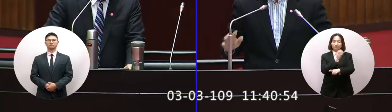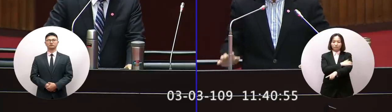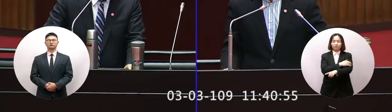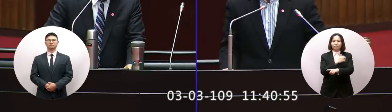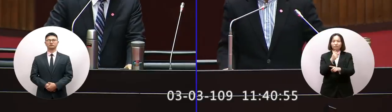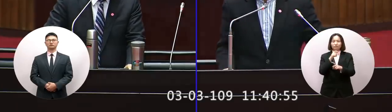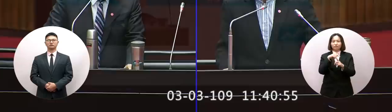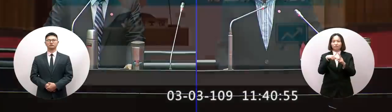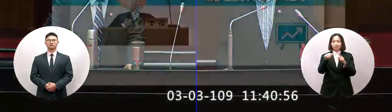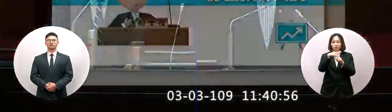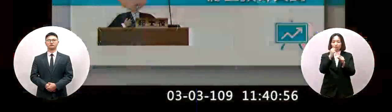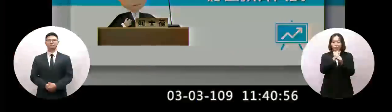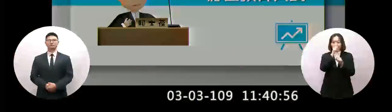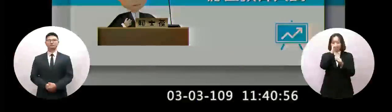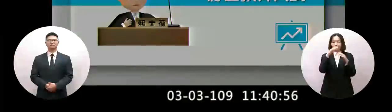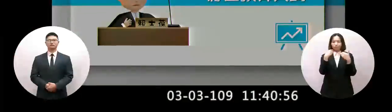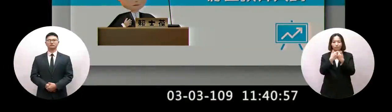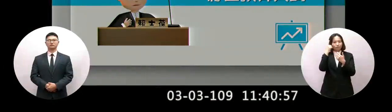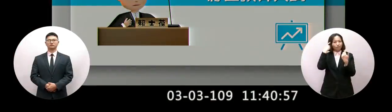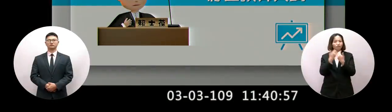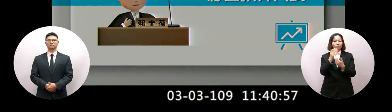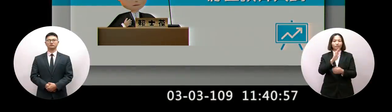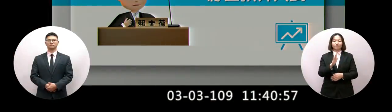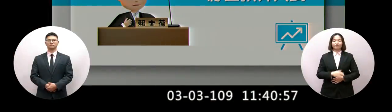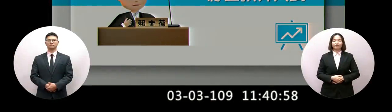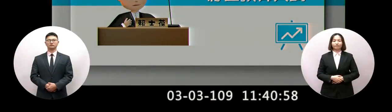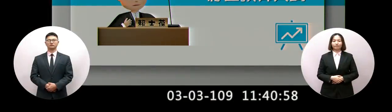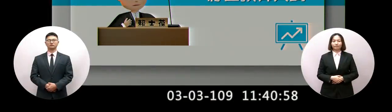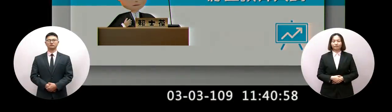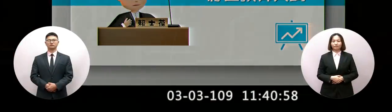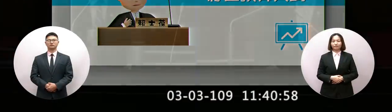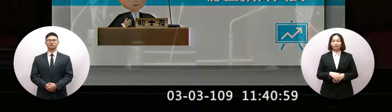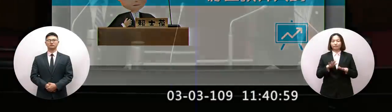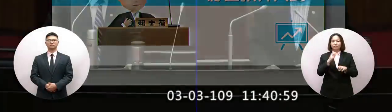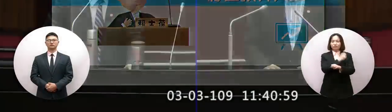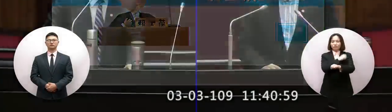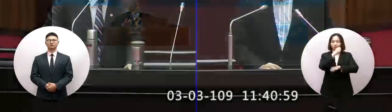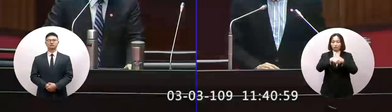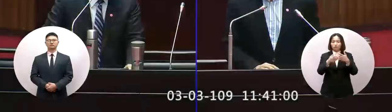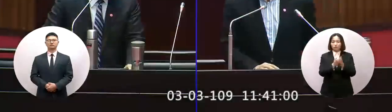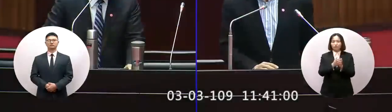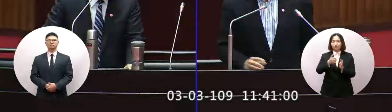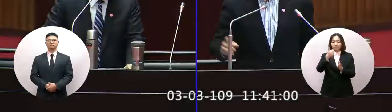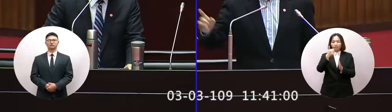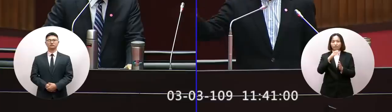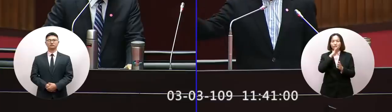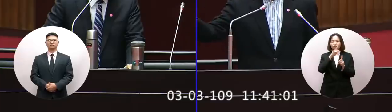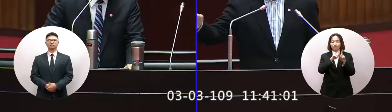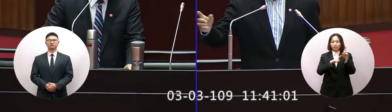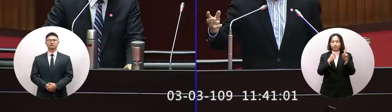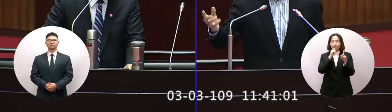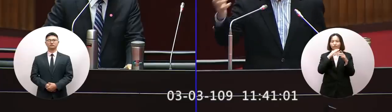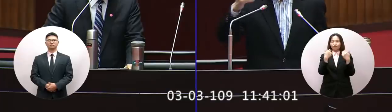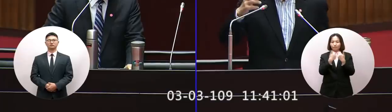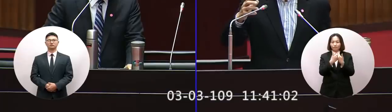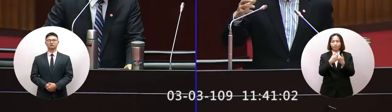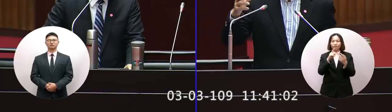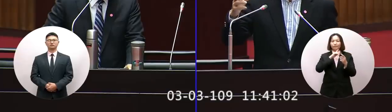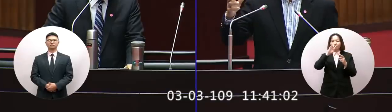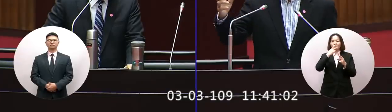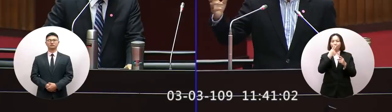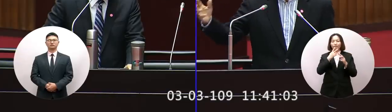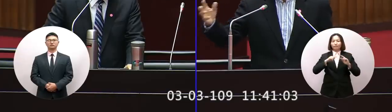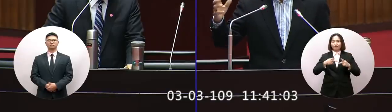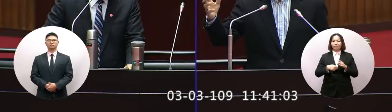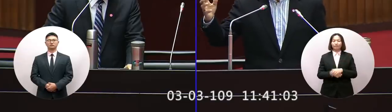都比較好睡不要逆時鐘我們勞動部長 查一下說要逆時鐘不然他改口